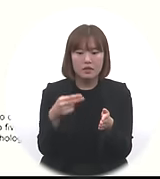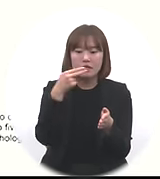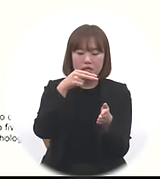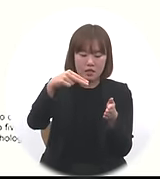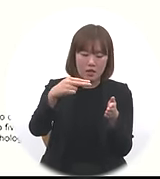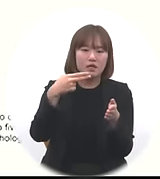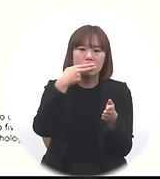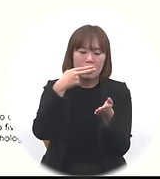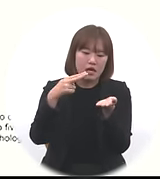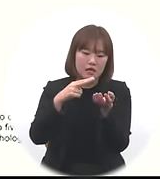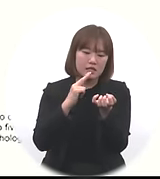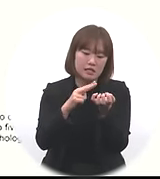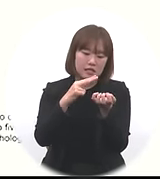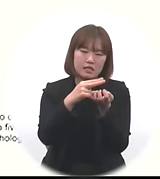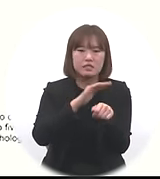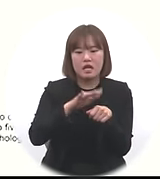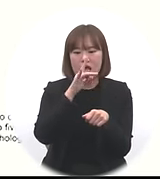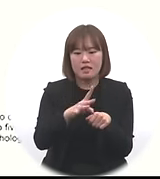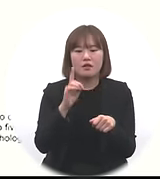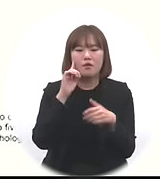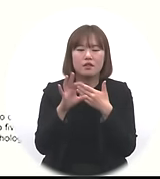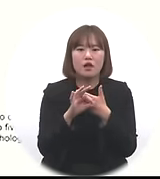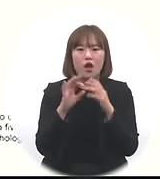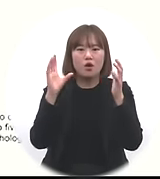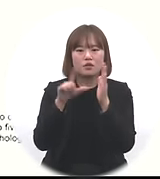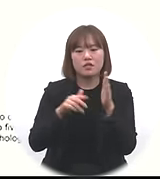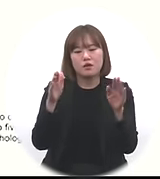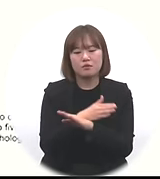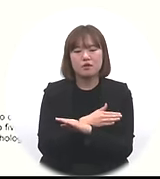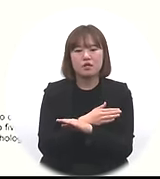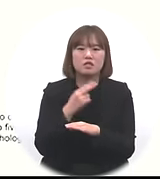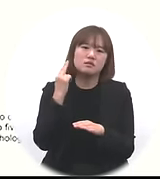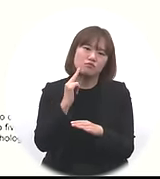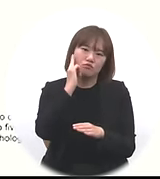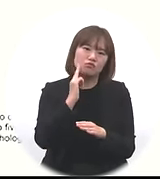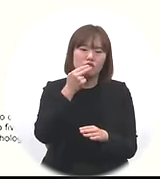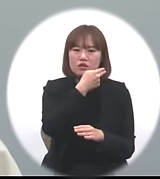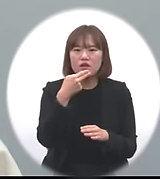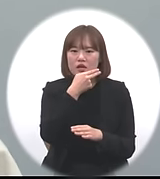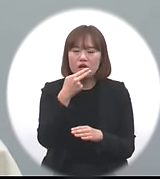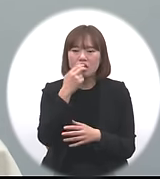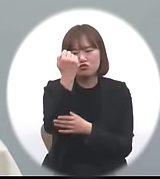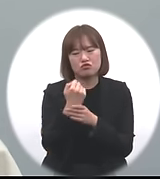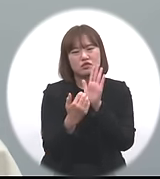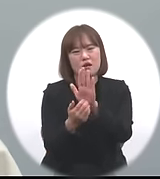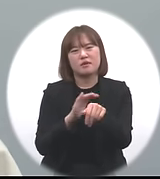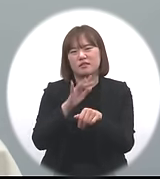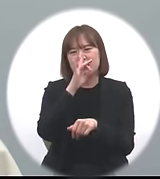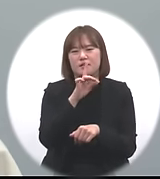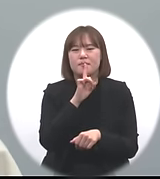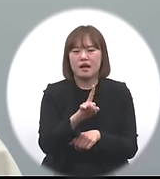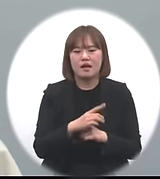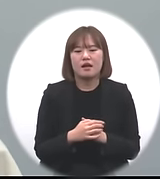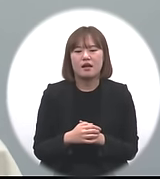좁고 깊은 홈에는 칫솔모가 들어갈 수 없다라고 써 있습니다. 그 얘기는 씹는 면은 어렸을 때부터 죽어라고 문질러도